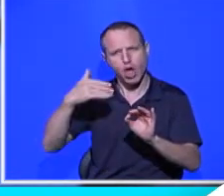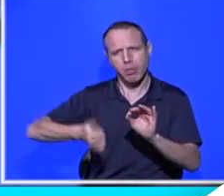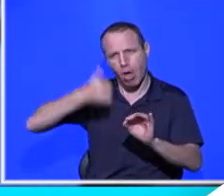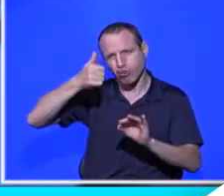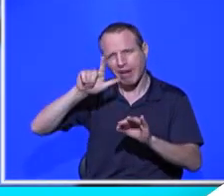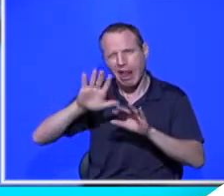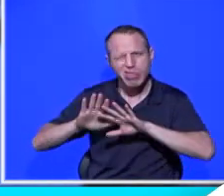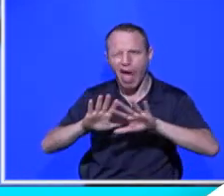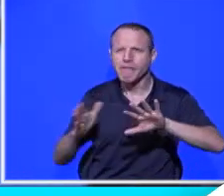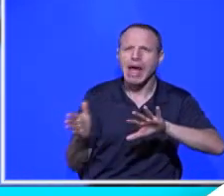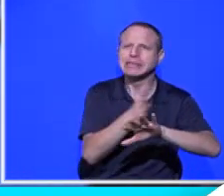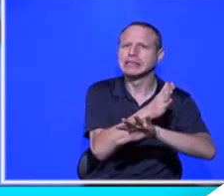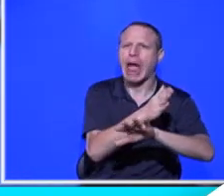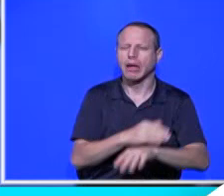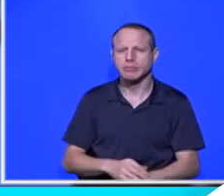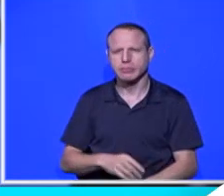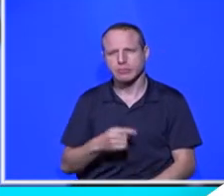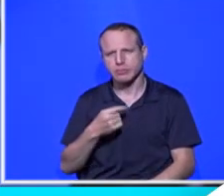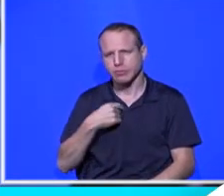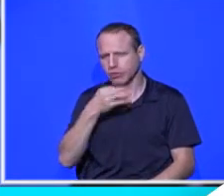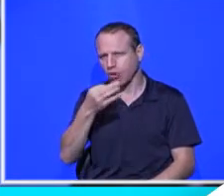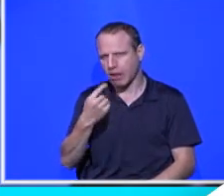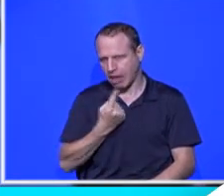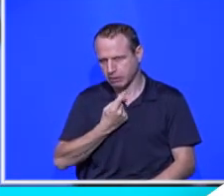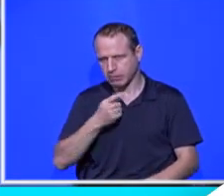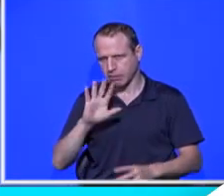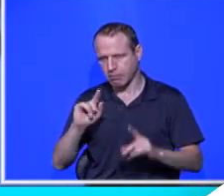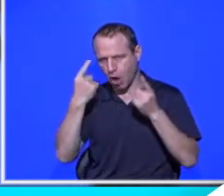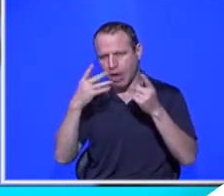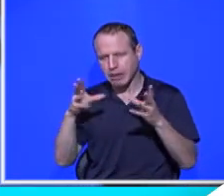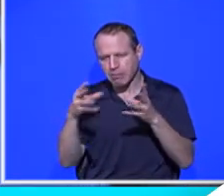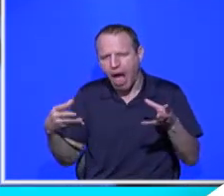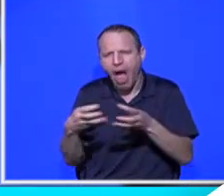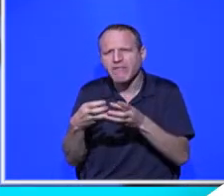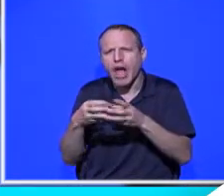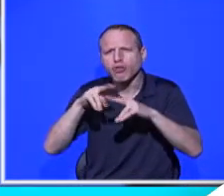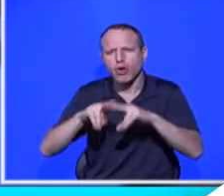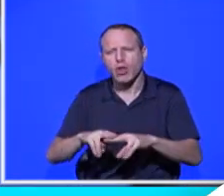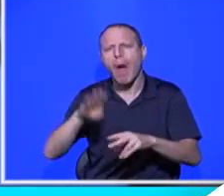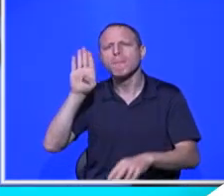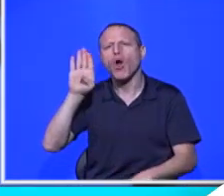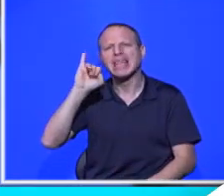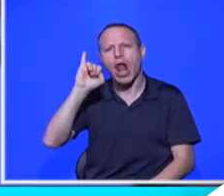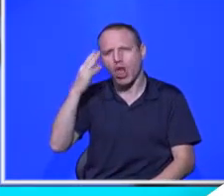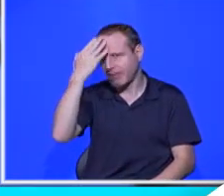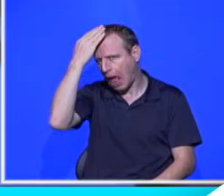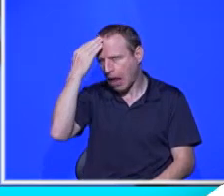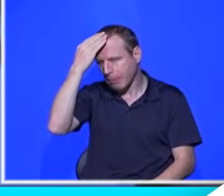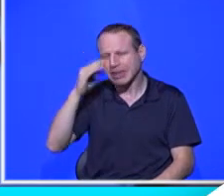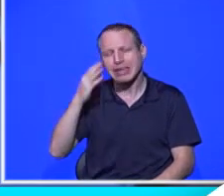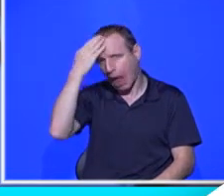איכשהו נדחק הצידה, אני שואלת את עצמי, מה קורה עם החבירה שנותרה? זאת אומרת, בוגי יעלון ויאיר לפיד. יאיר לפיד כבר